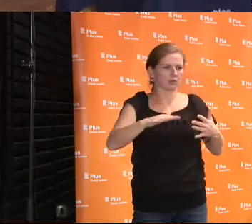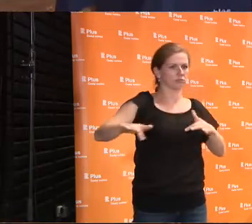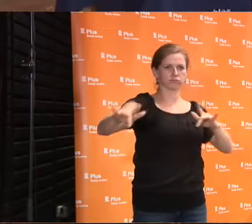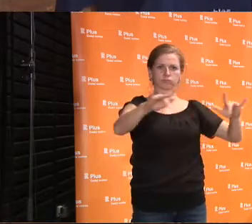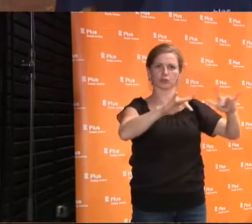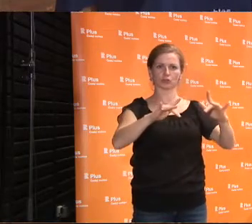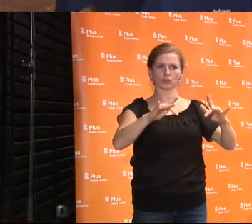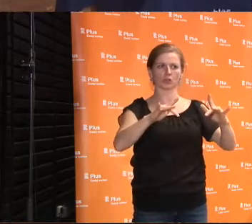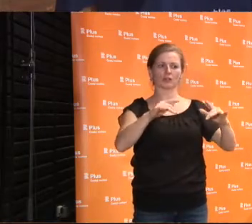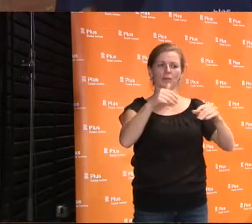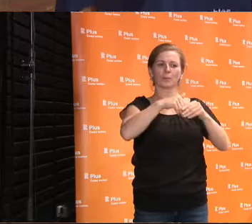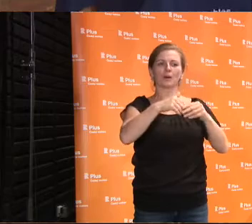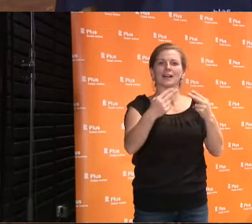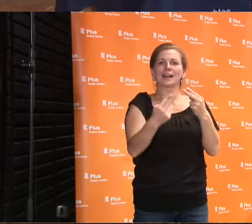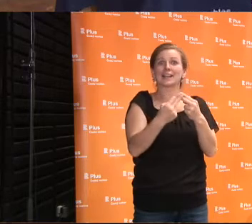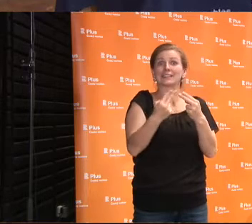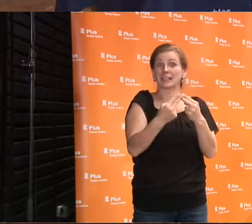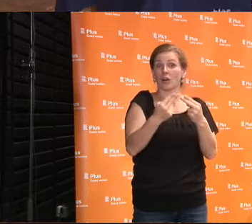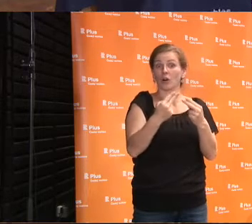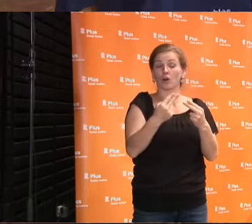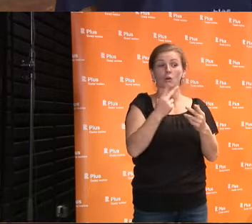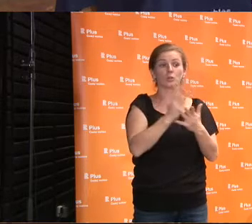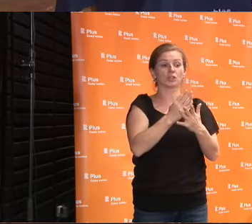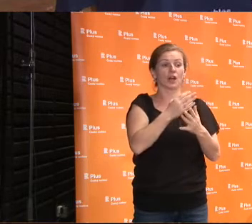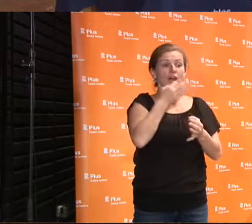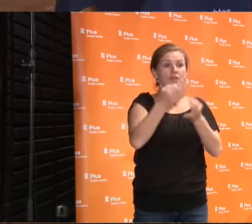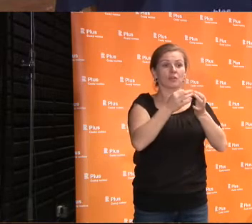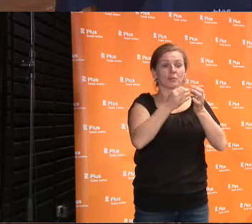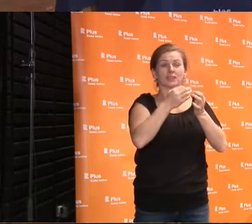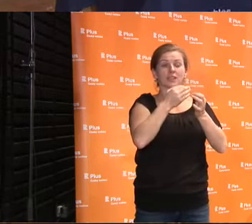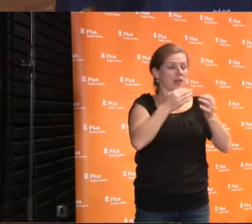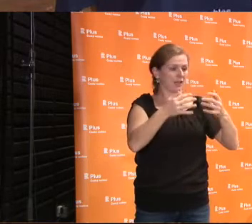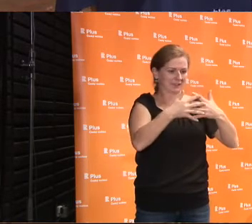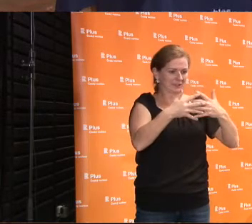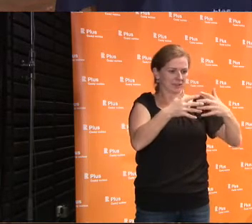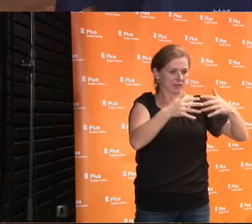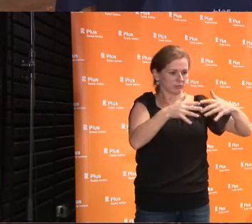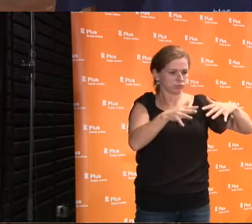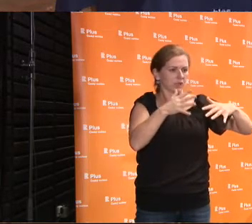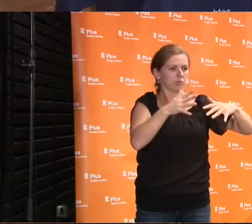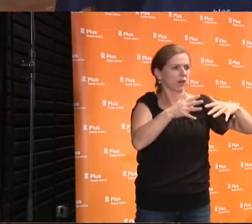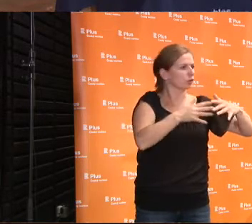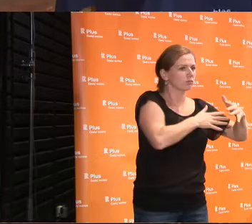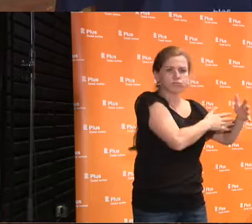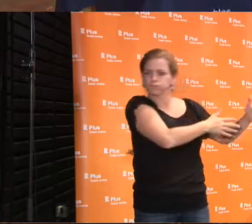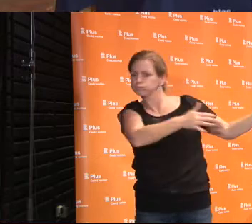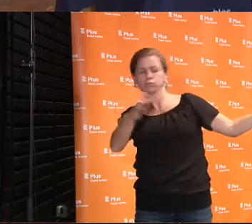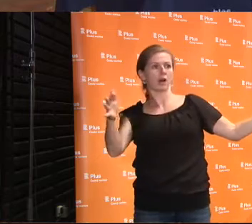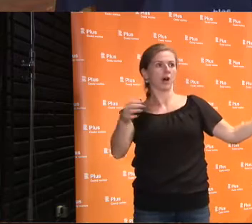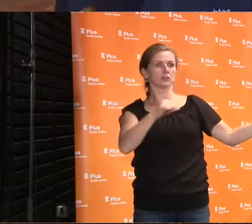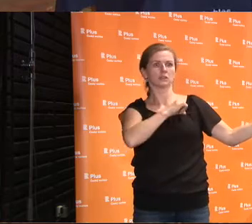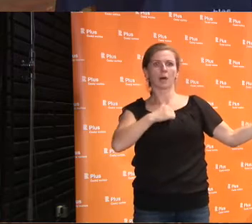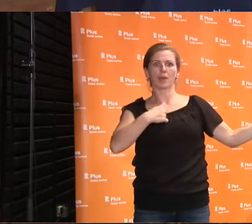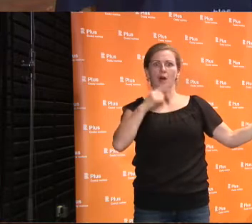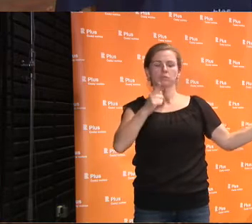přicházíme do rizika, že informace, se kterými jsme konfrontováni, musíme sami vyhodnocovat, aniž by předtím došlo, že řekněme, k nějaké